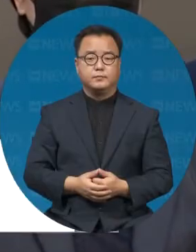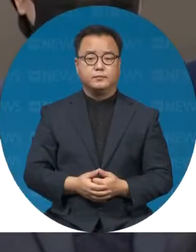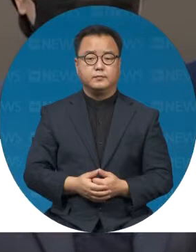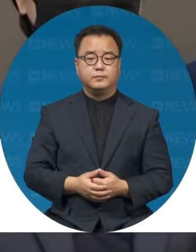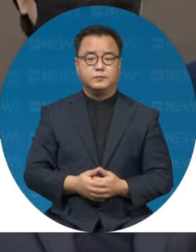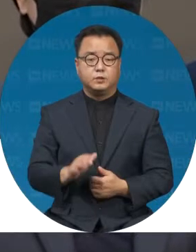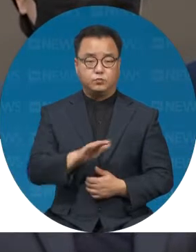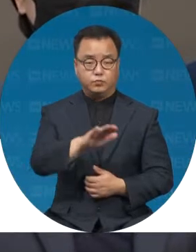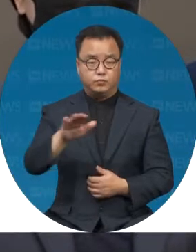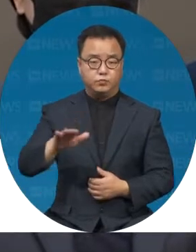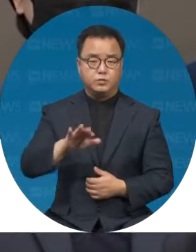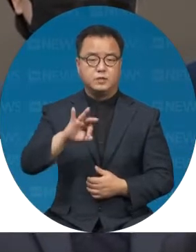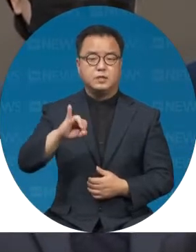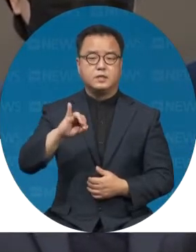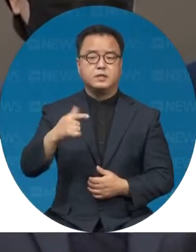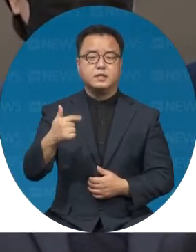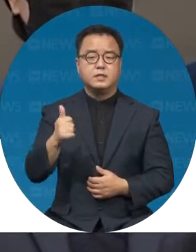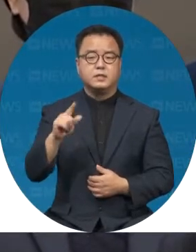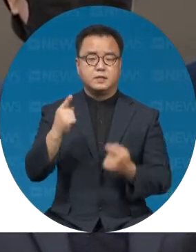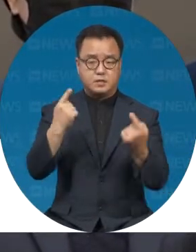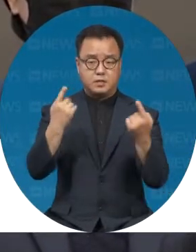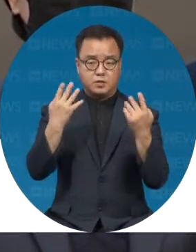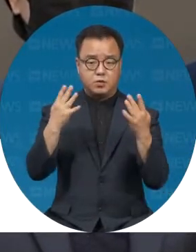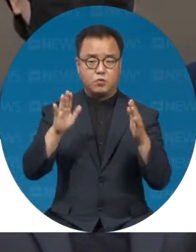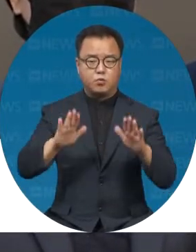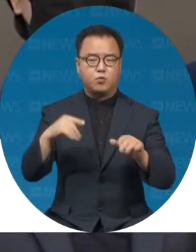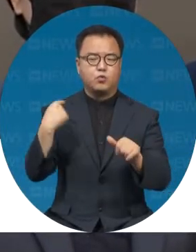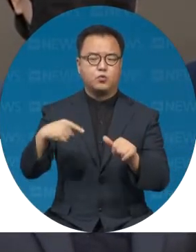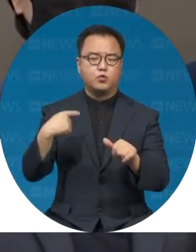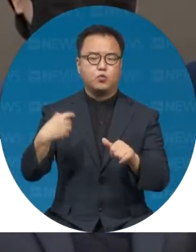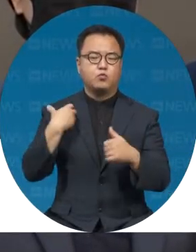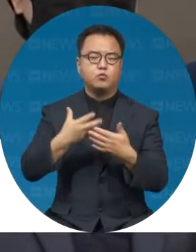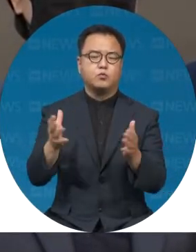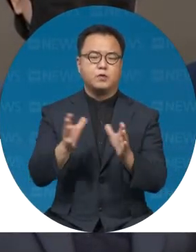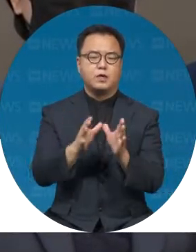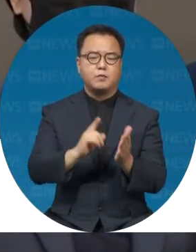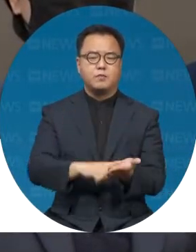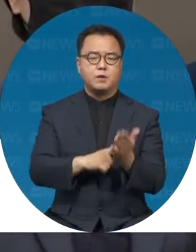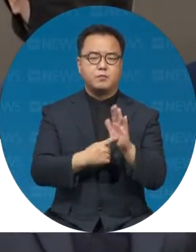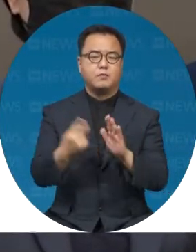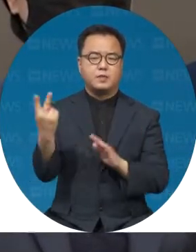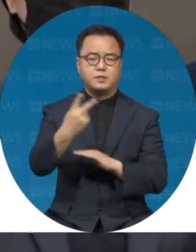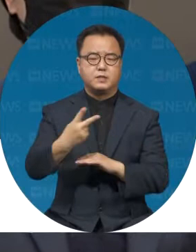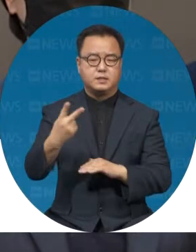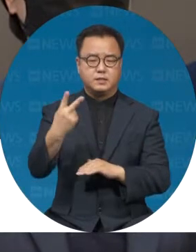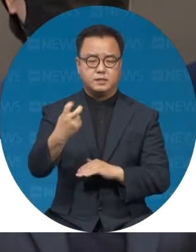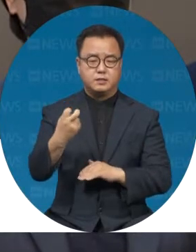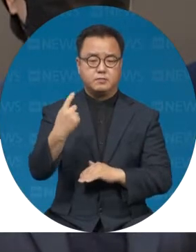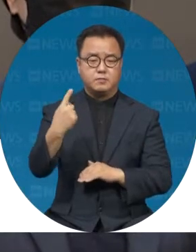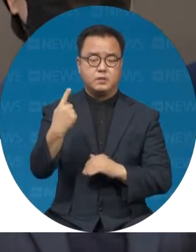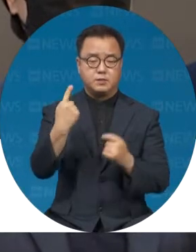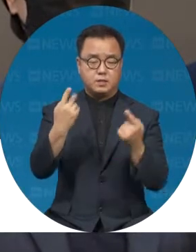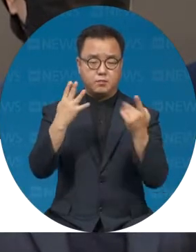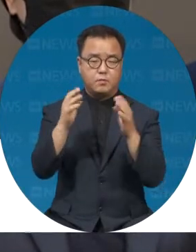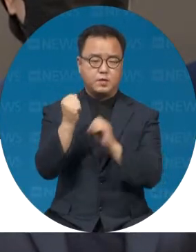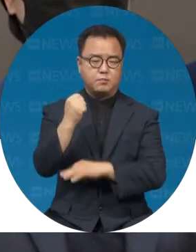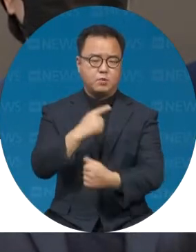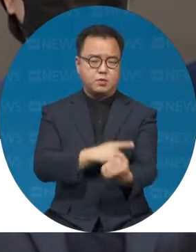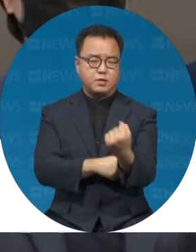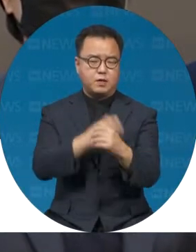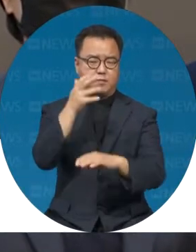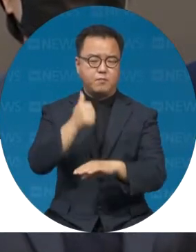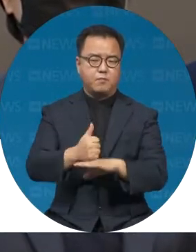우리 인하대학교 론 오늘 불구가 발표 뒷전 21년 대학 기본형 장 진단 최종 결과를 결코 수용할 수